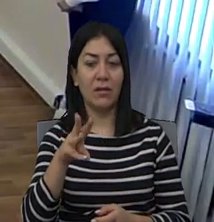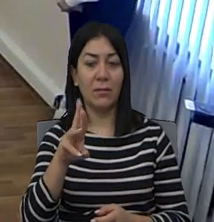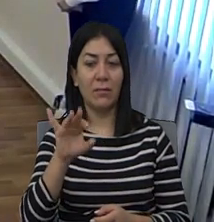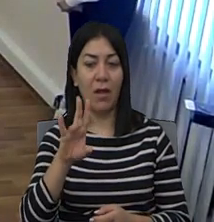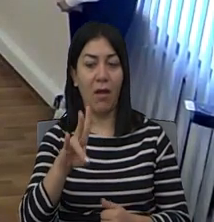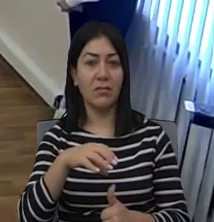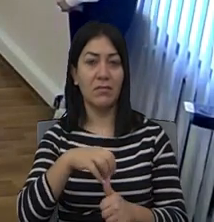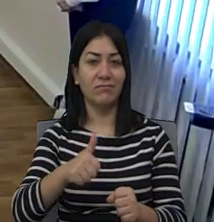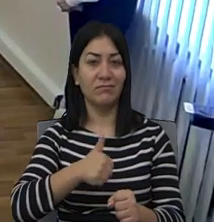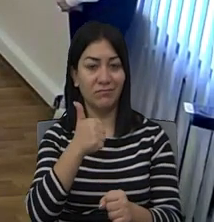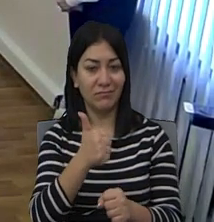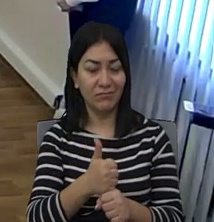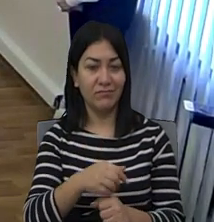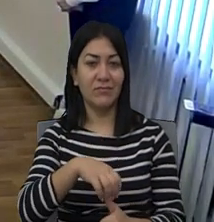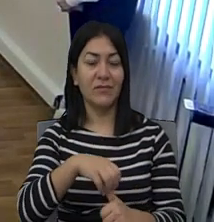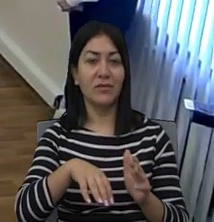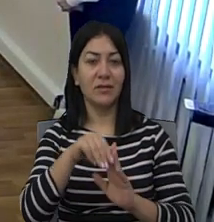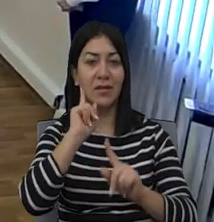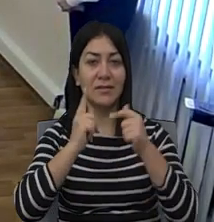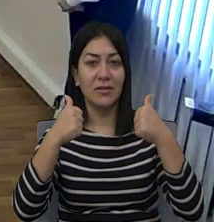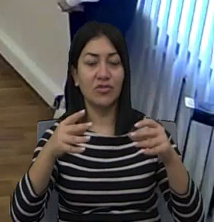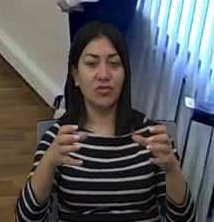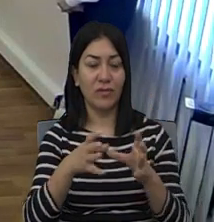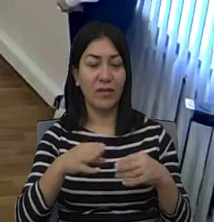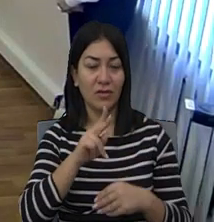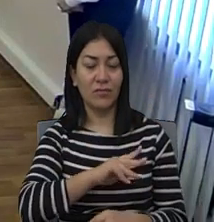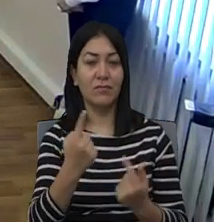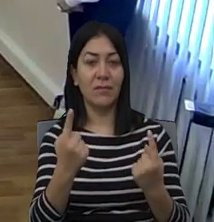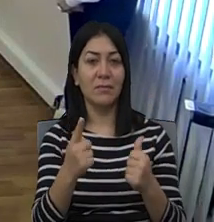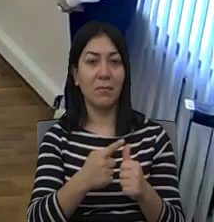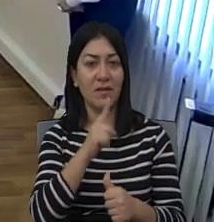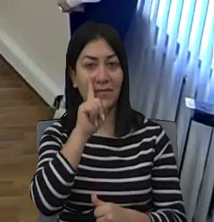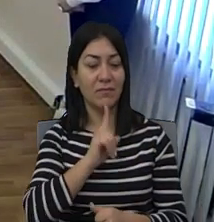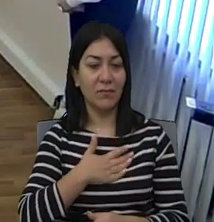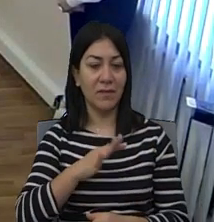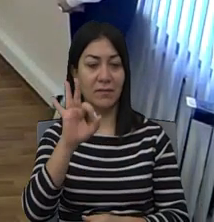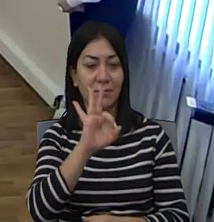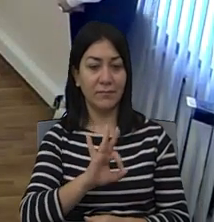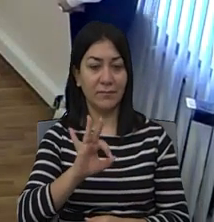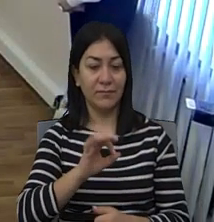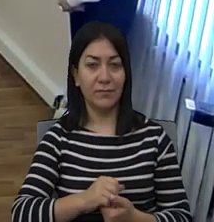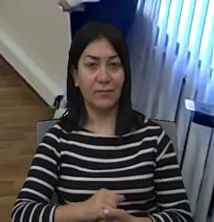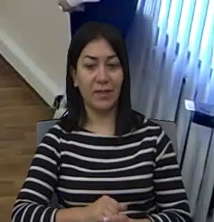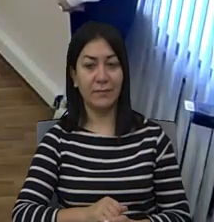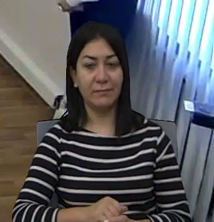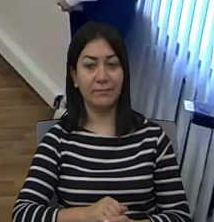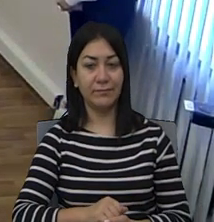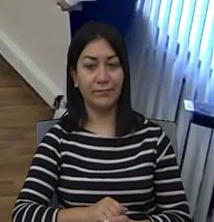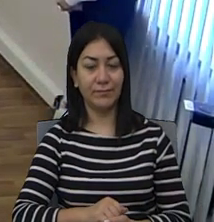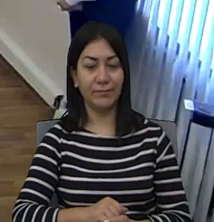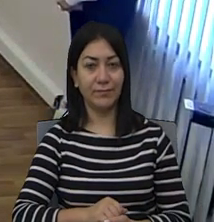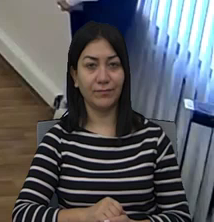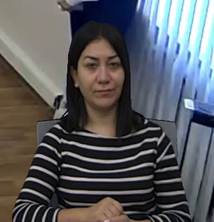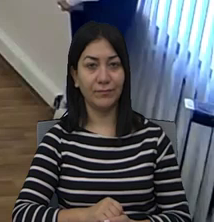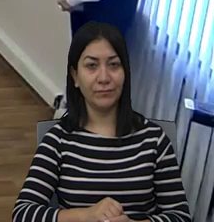ուրեմն ԿԸՀ աշխատակազմի հետ. And we expect that through the SSDA project we will be able to further expand our partnership